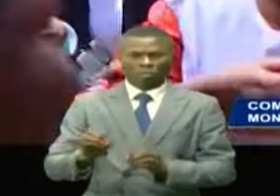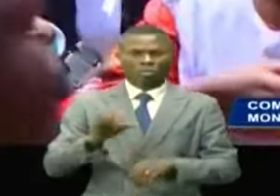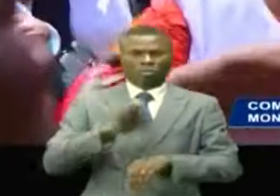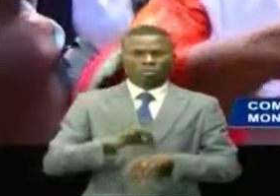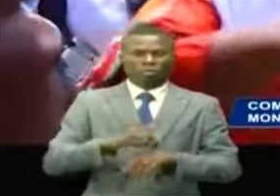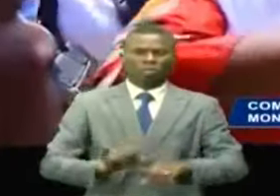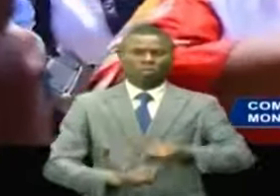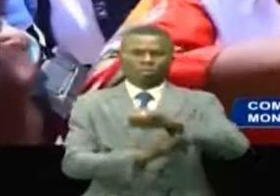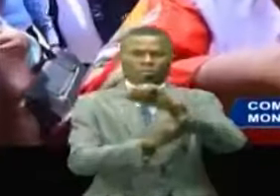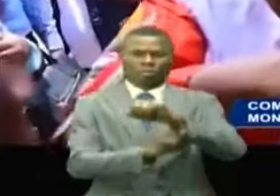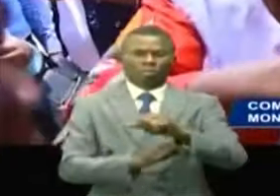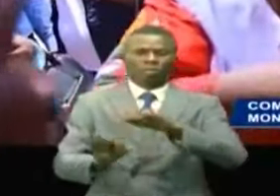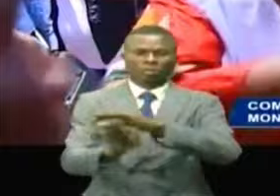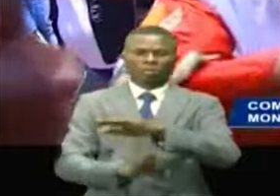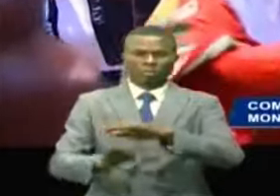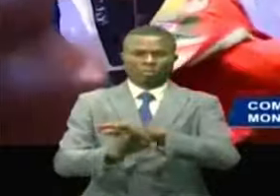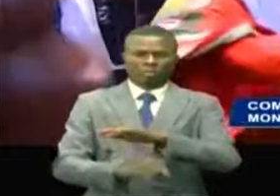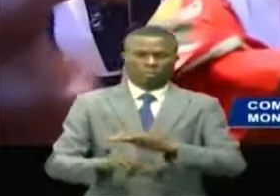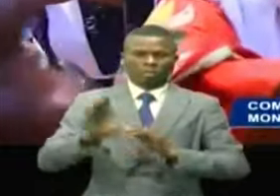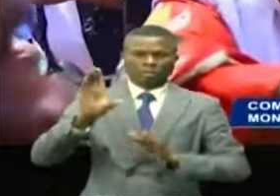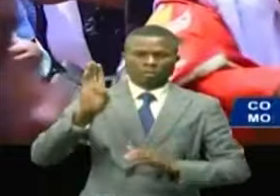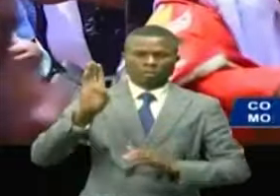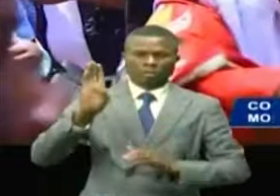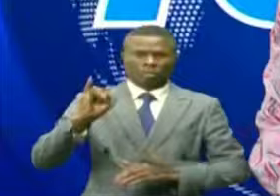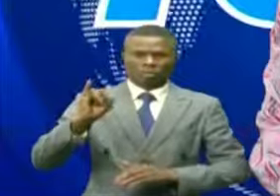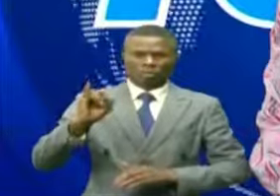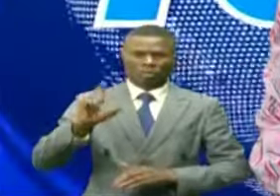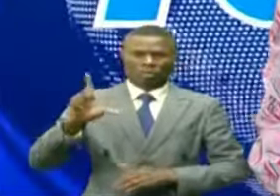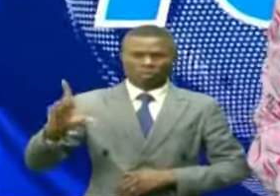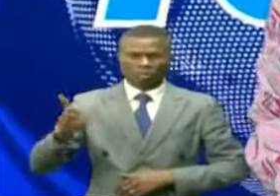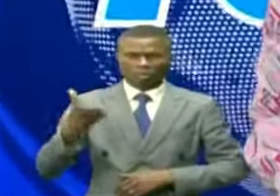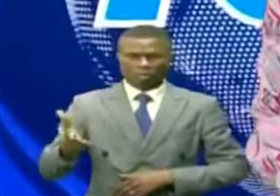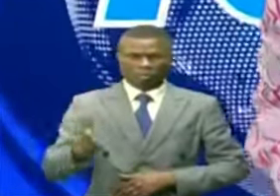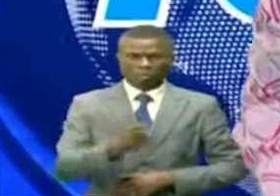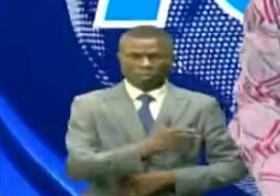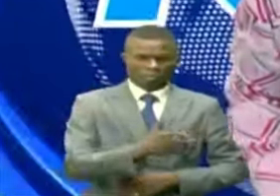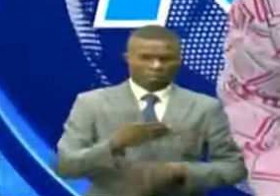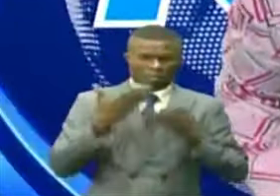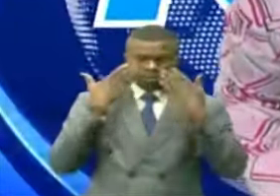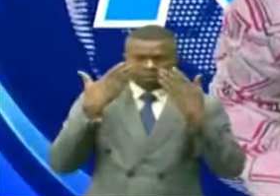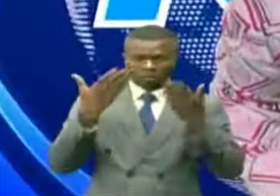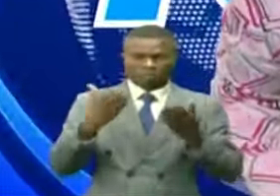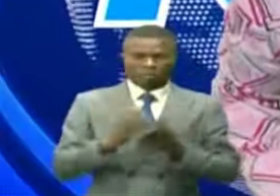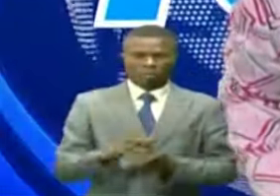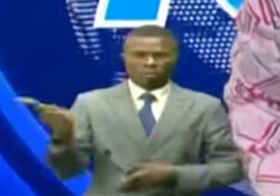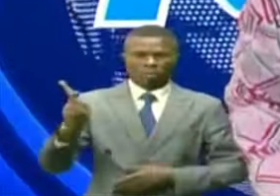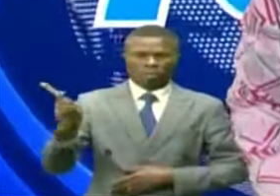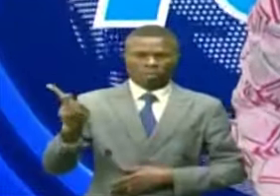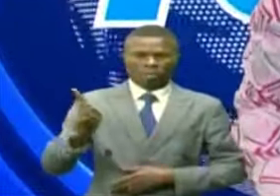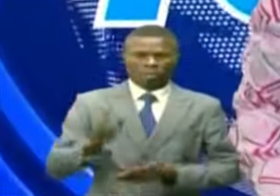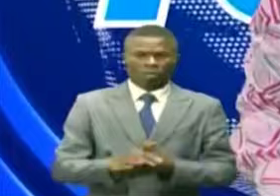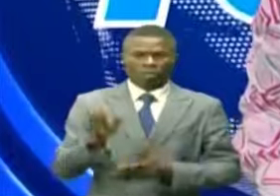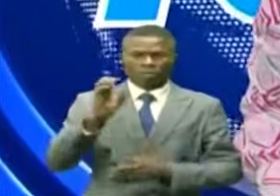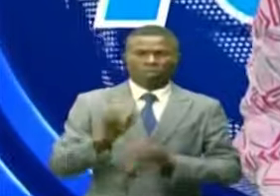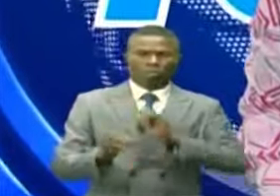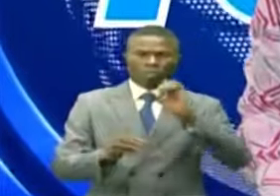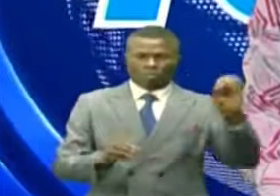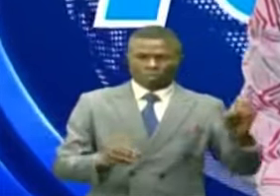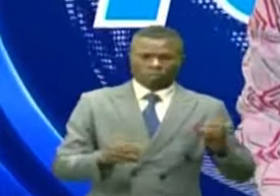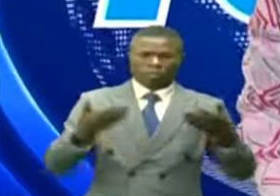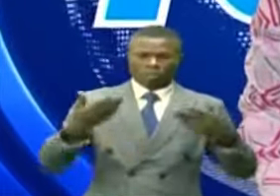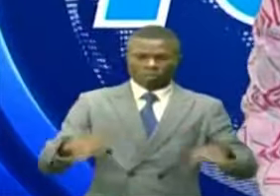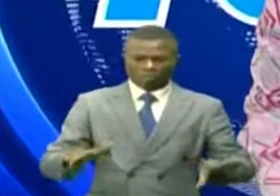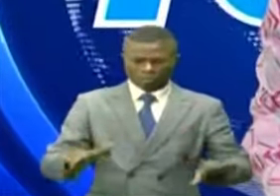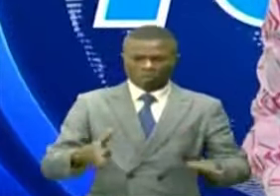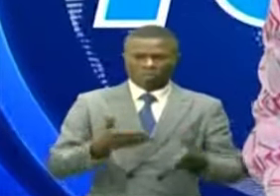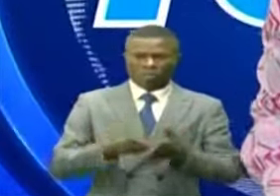l'appui de la fondation Bill Melinda gate c'est dans le caill oriental que nous bouclons